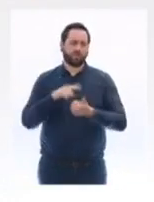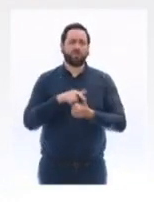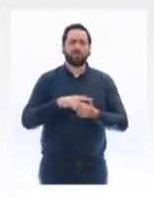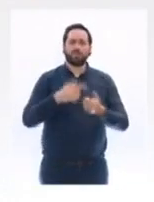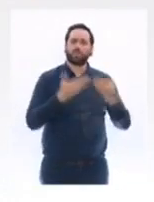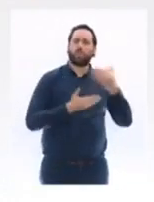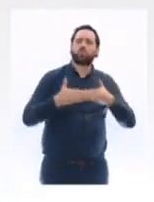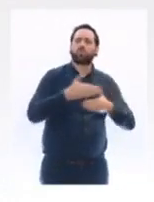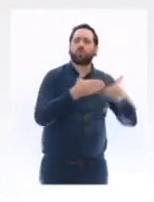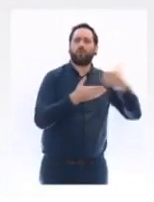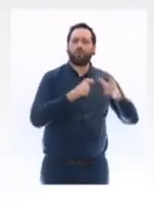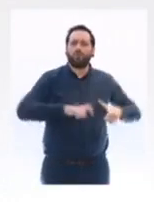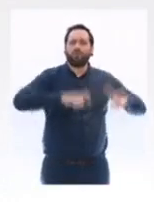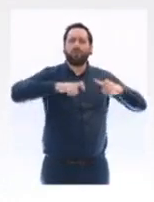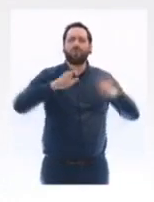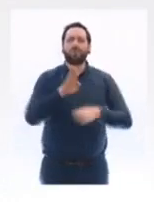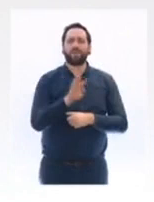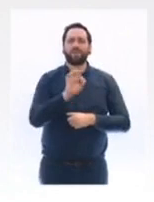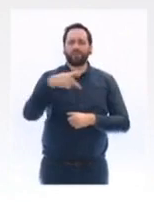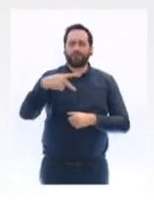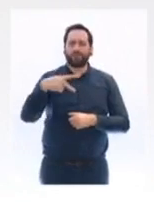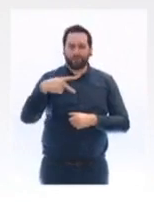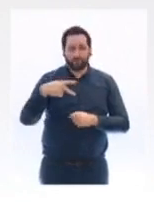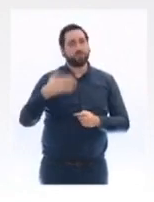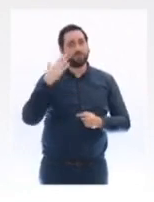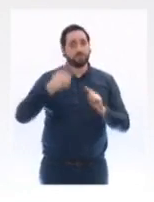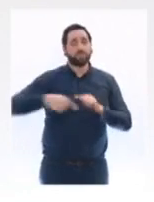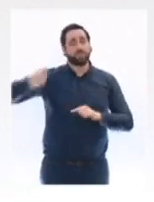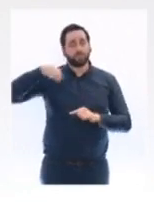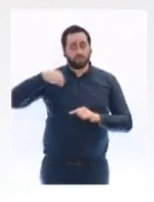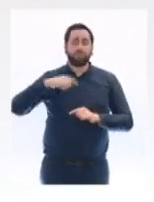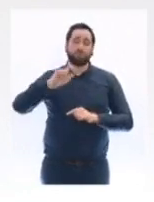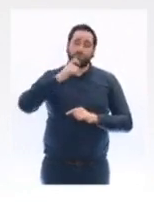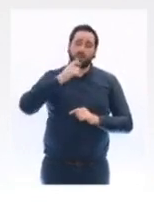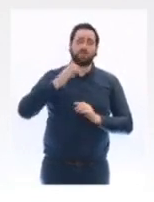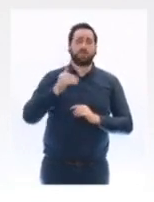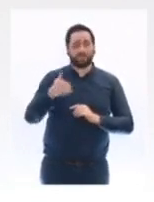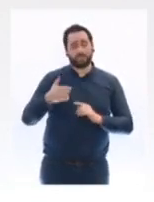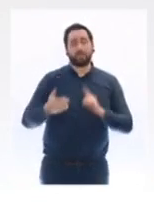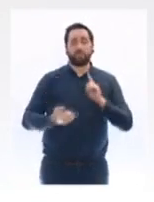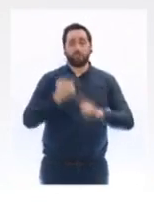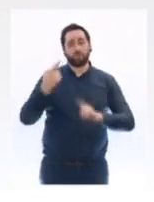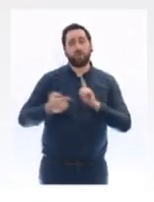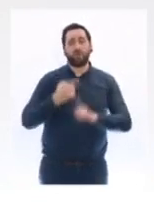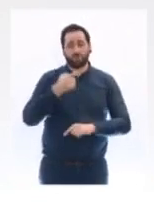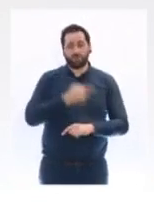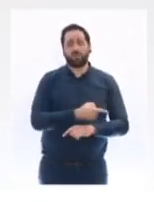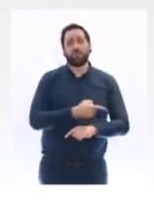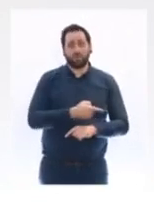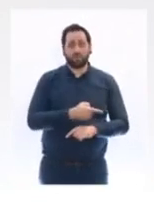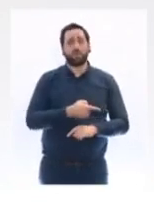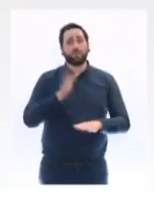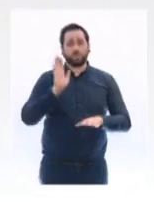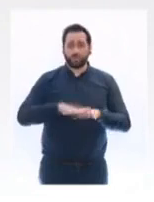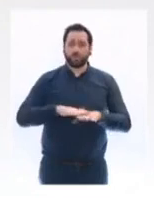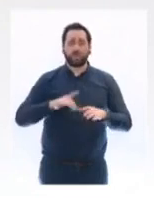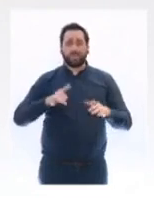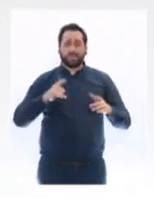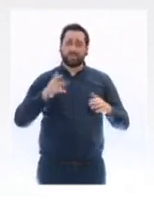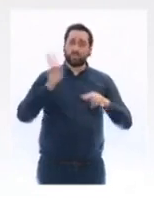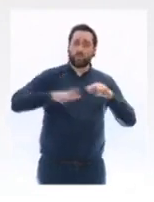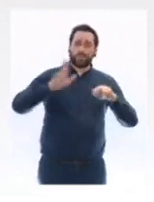pour les particuliers. Je pense à Point P, à Leroy Merlin, à Bricorama, à Conforama. Tous ces dispositifs et tous ces